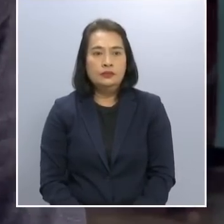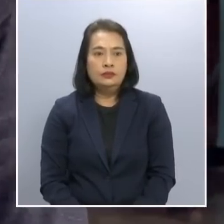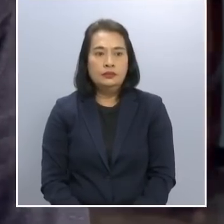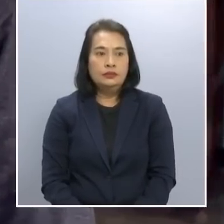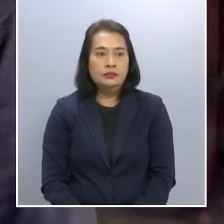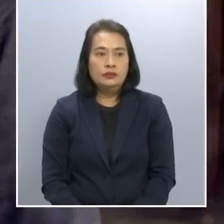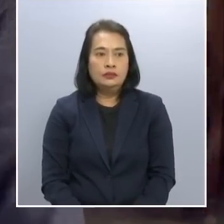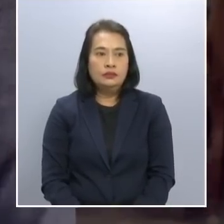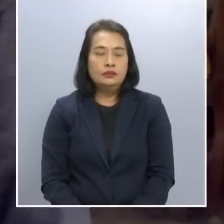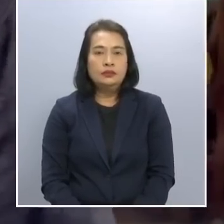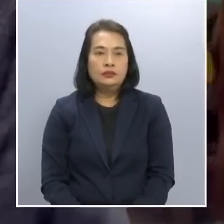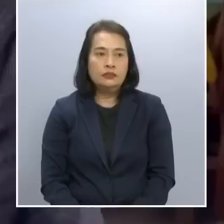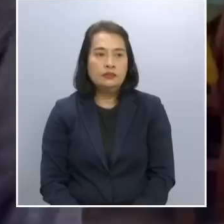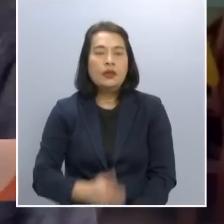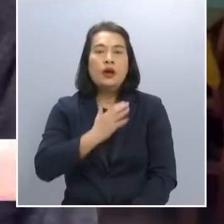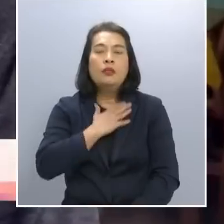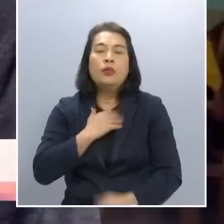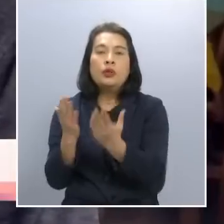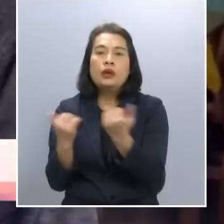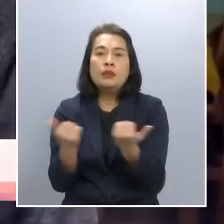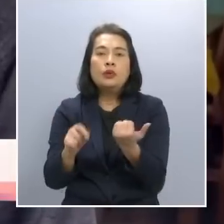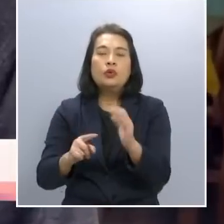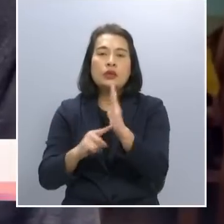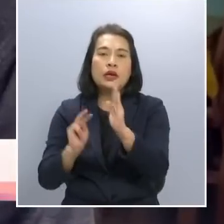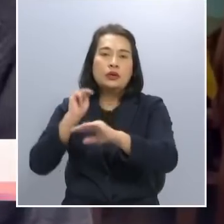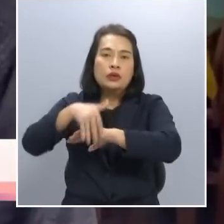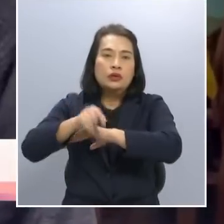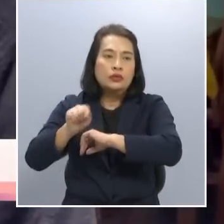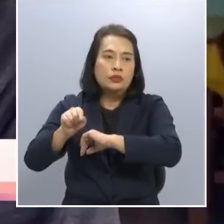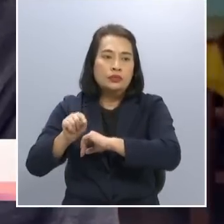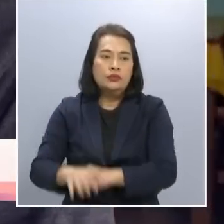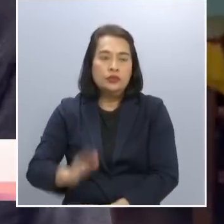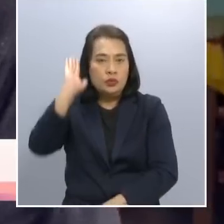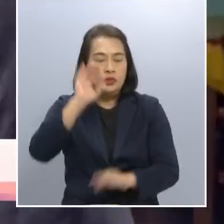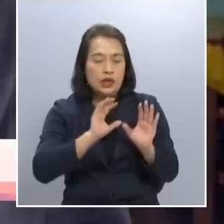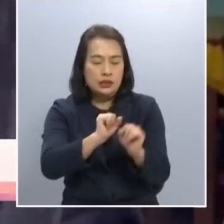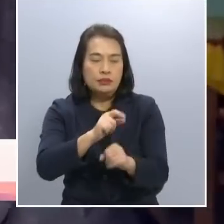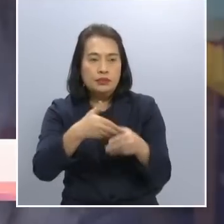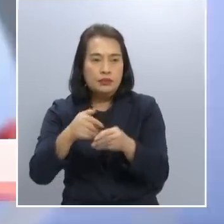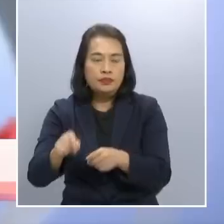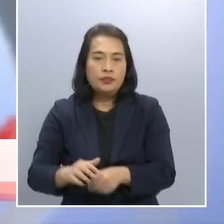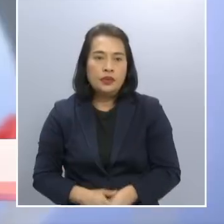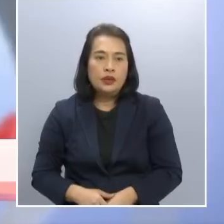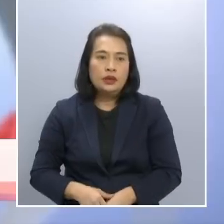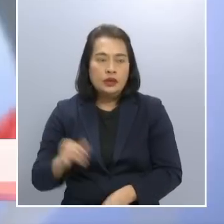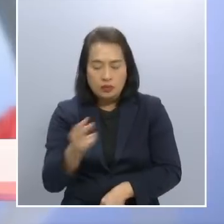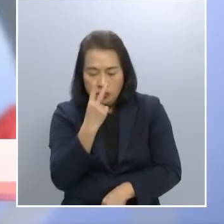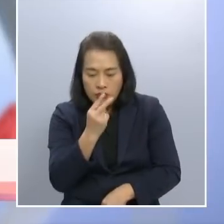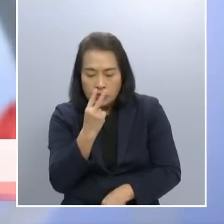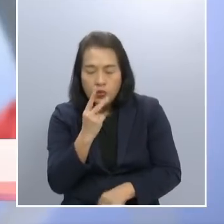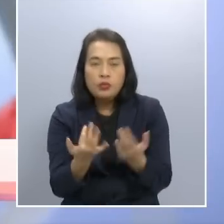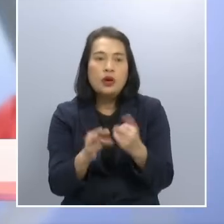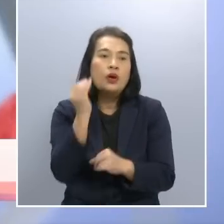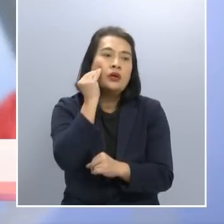พอดีผมไปรับน้องเข้ามาจากนครนายกครับที่โดนไอ้นั่นมาจับตัวไปจนมาดักรอที่บ้านผมเพิ่งไปเห็นเนี่ยนะมันก็